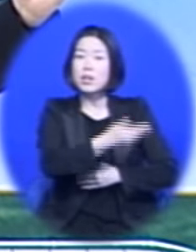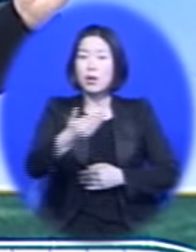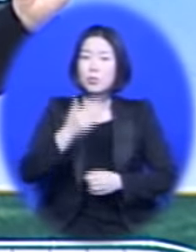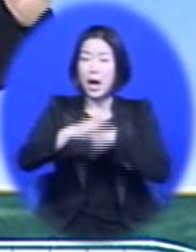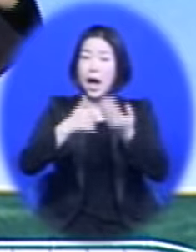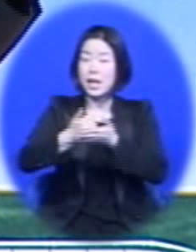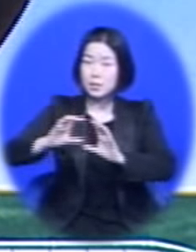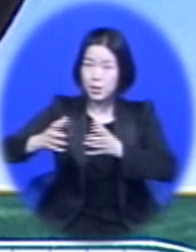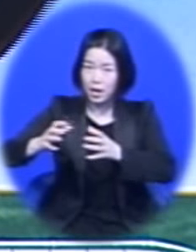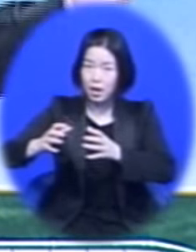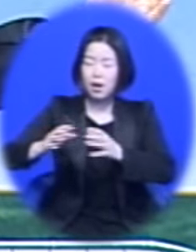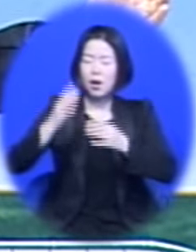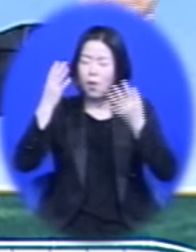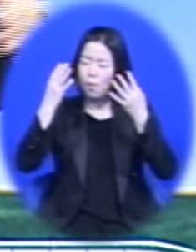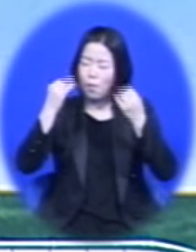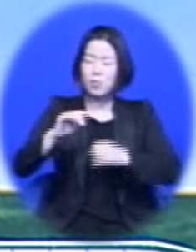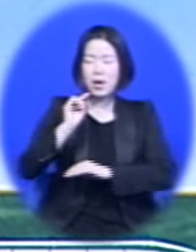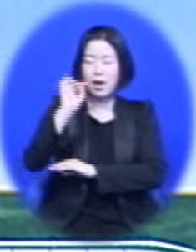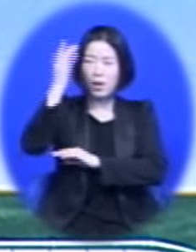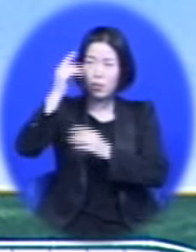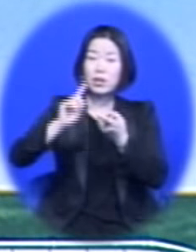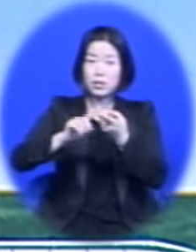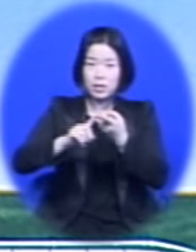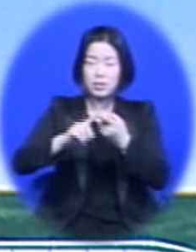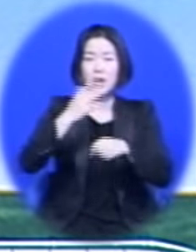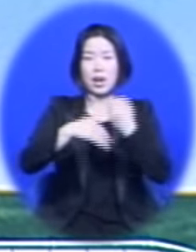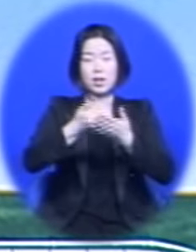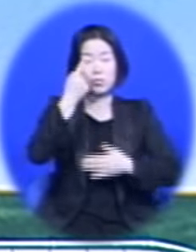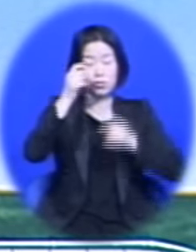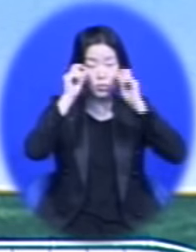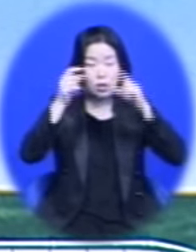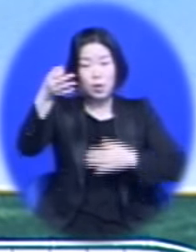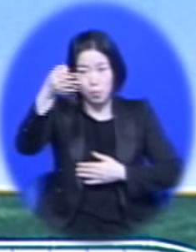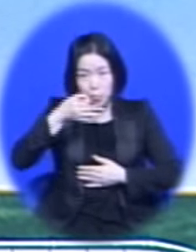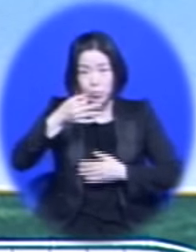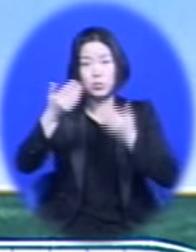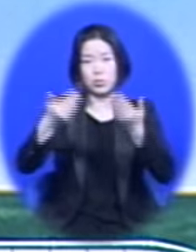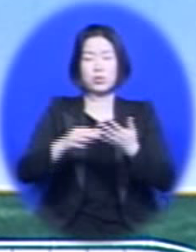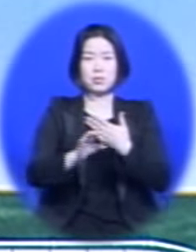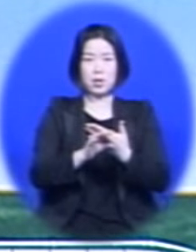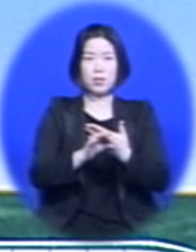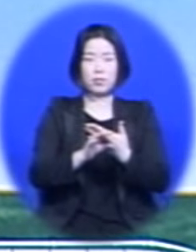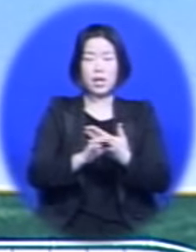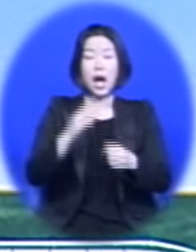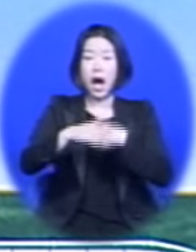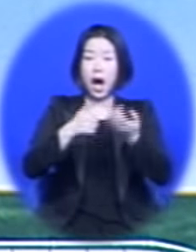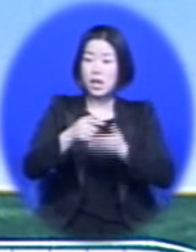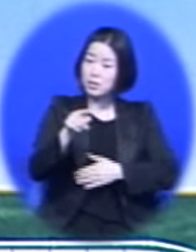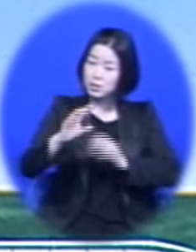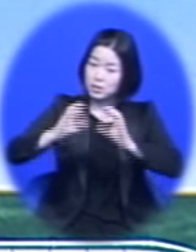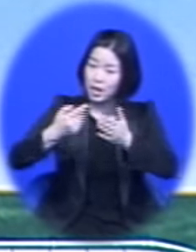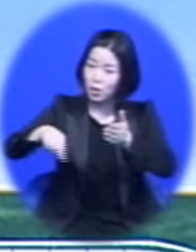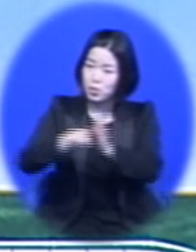나라가 얼마나 영광스러운가를 하나님이 눈을 열어 보여주시면, 그러면 그 하나님의 나라를